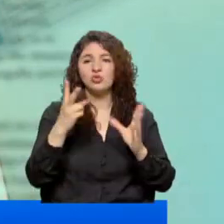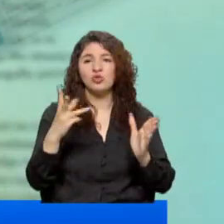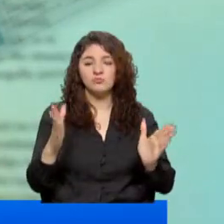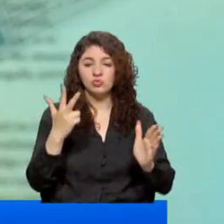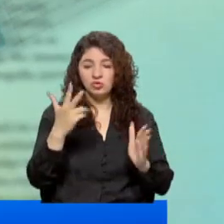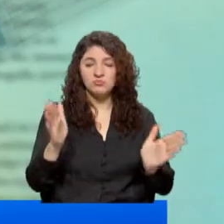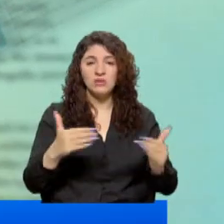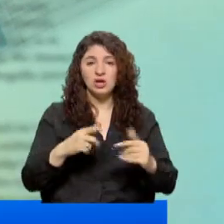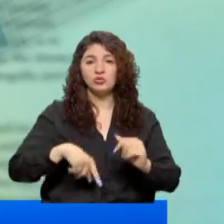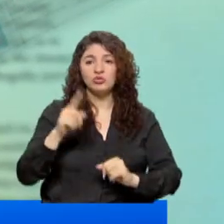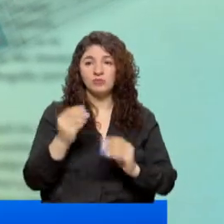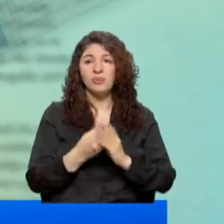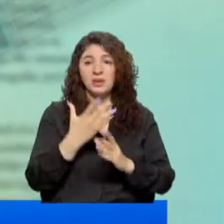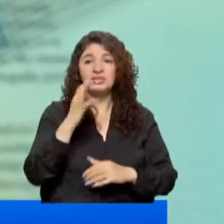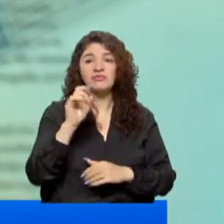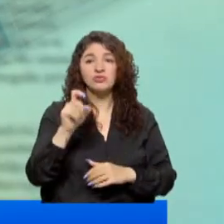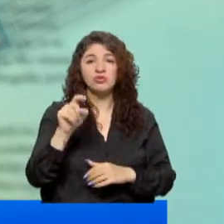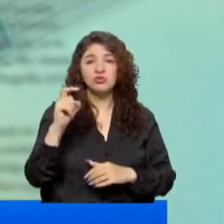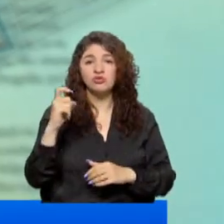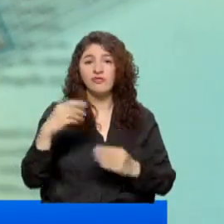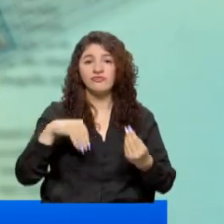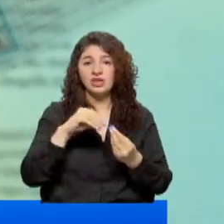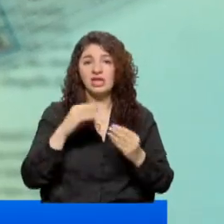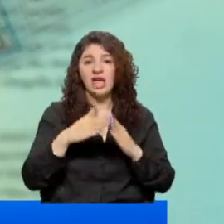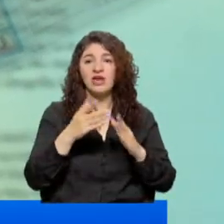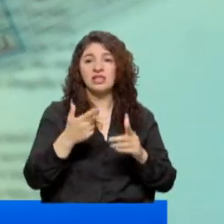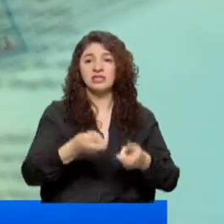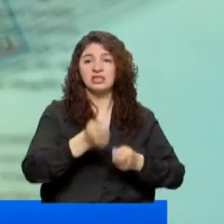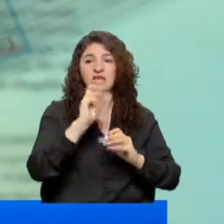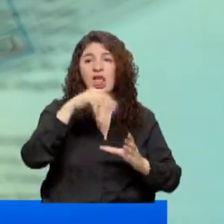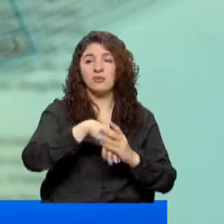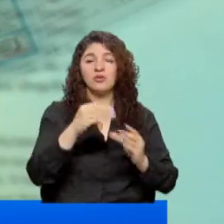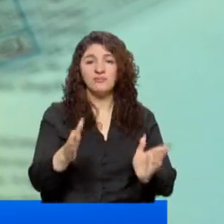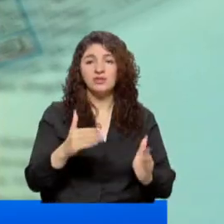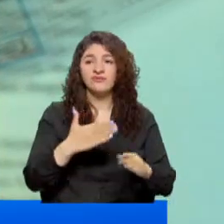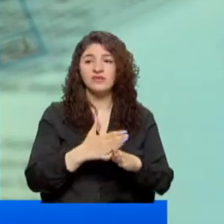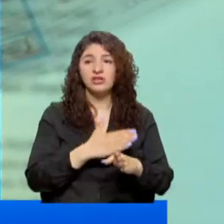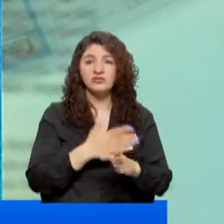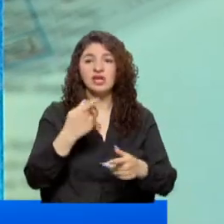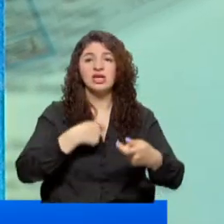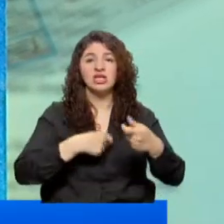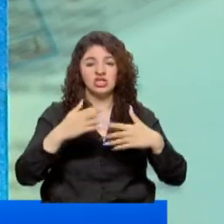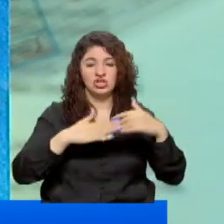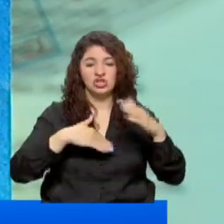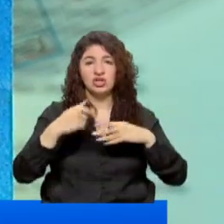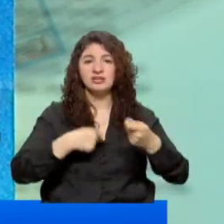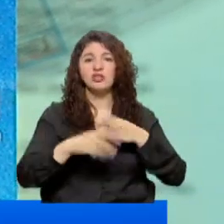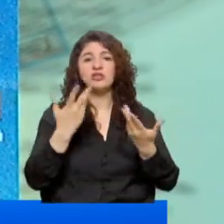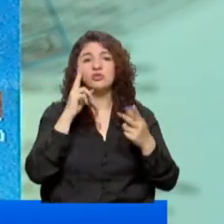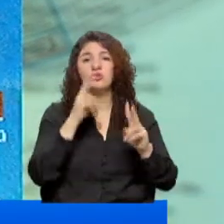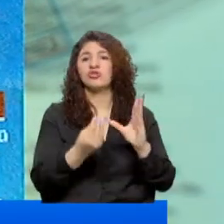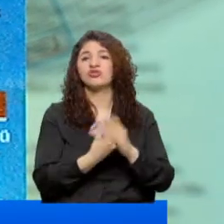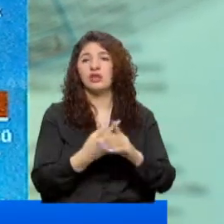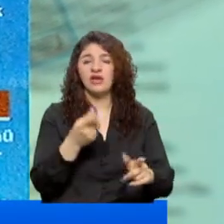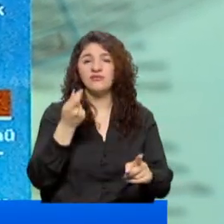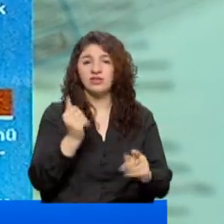Gündem yarattı Peki yüzde 0-99 faizle konut kredisi de içeren paketler vatandaşa ve inşaat sektörüne nasıl